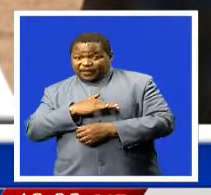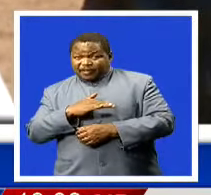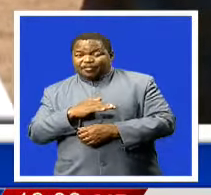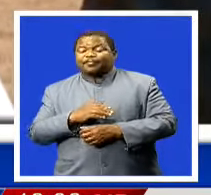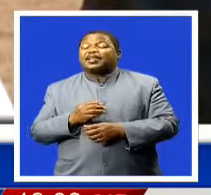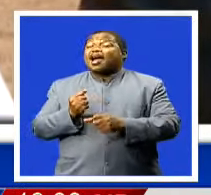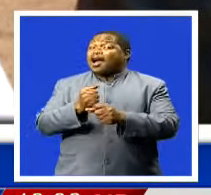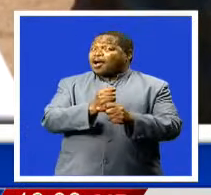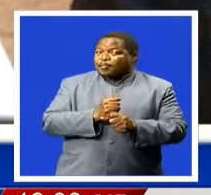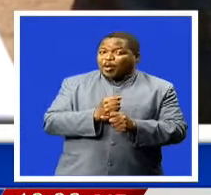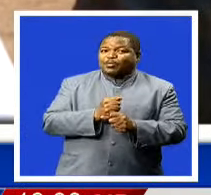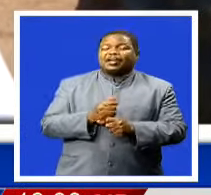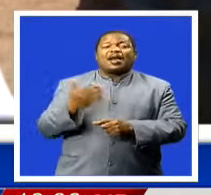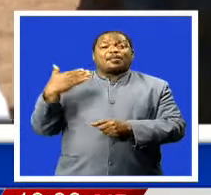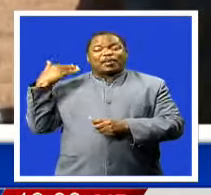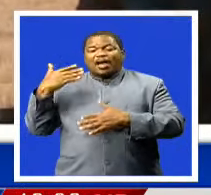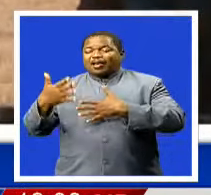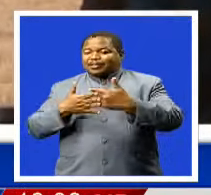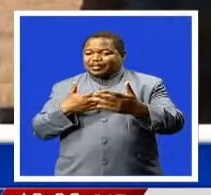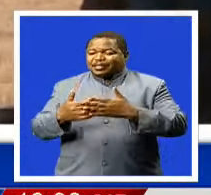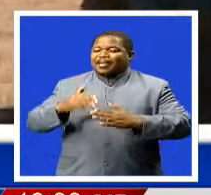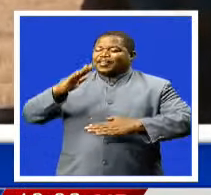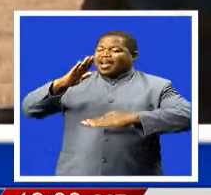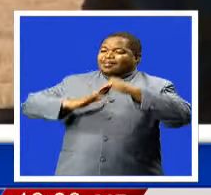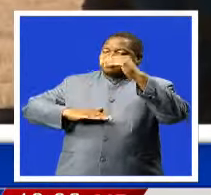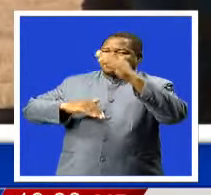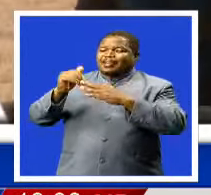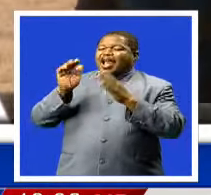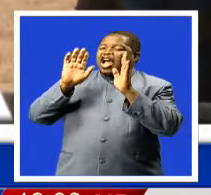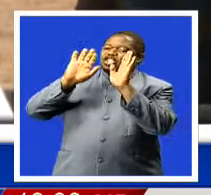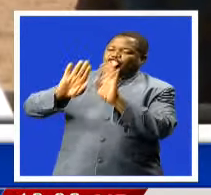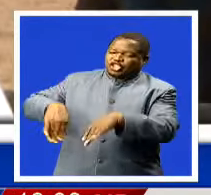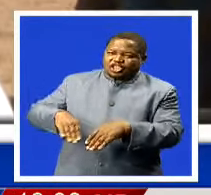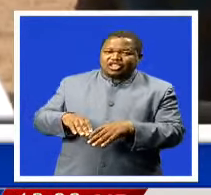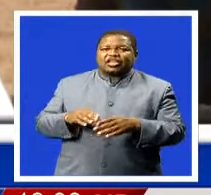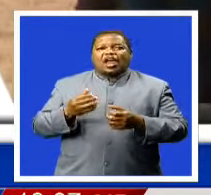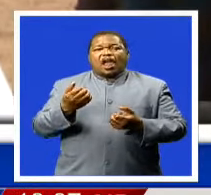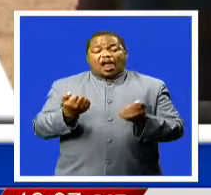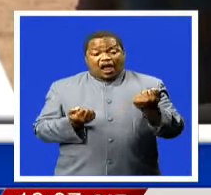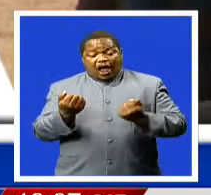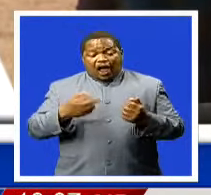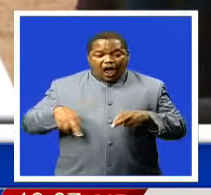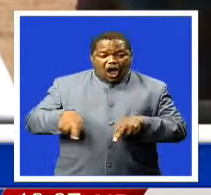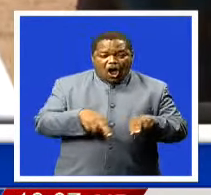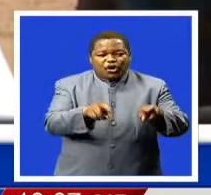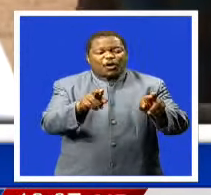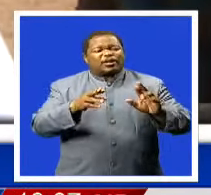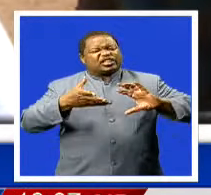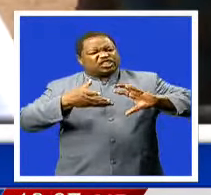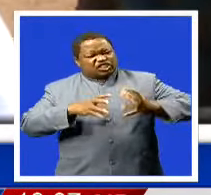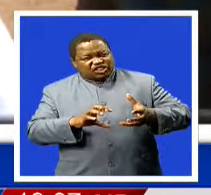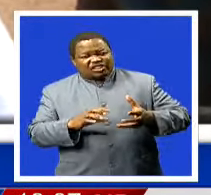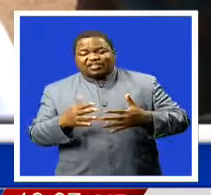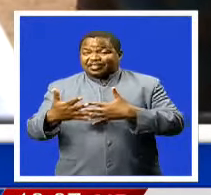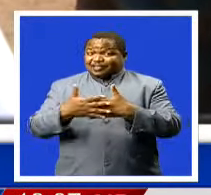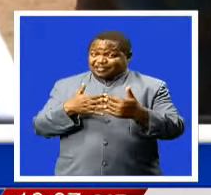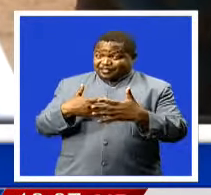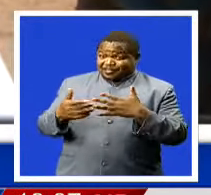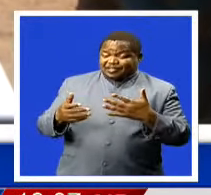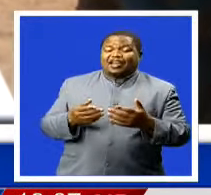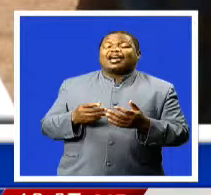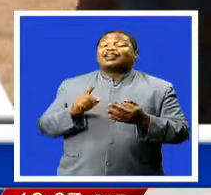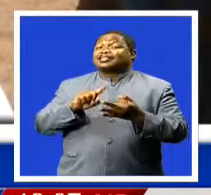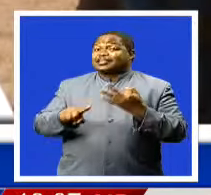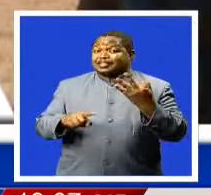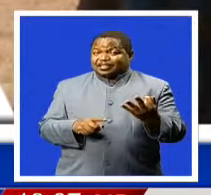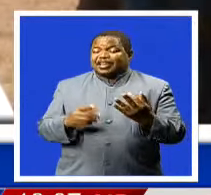kunetakhiwu letema lapha imigwaqo solo yinjena bekunene lishito kene lilunga ukuthi awu kunesikola